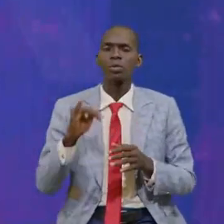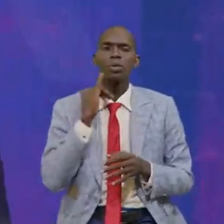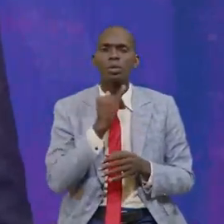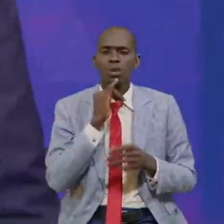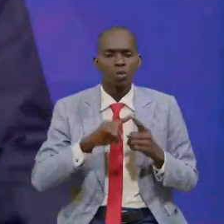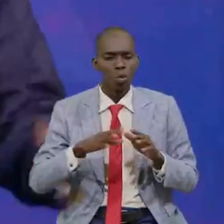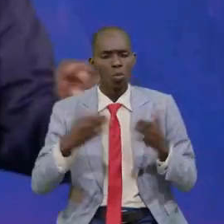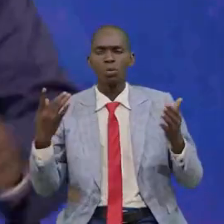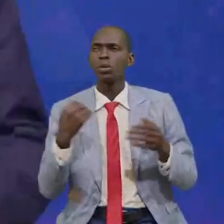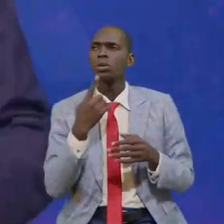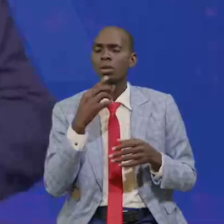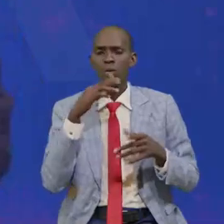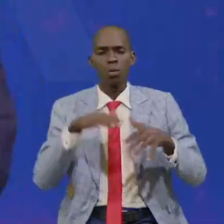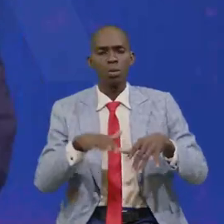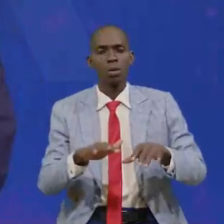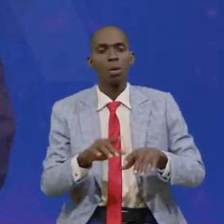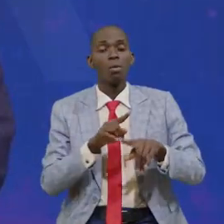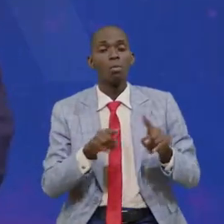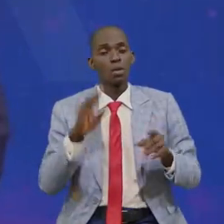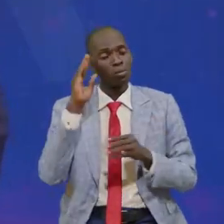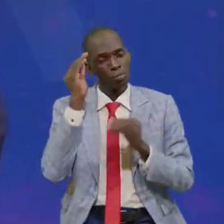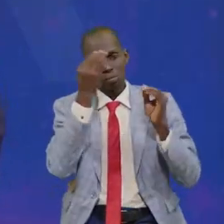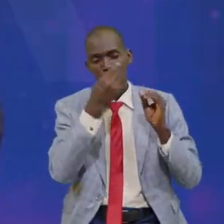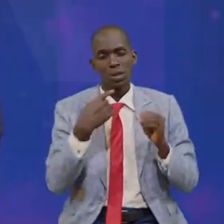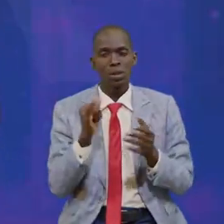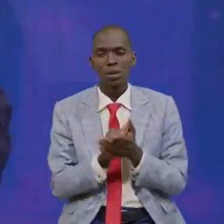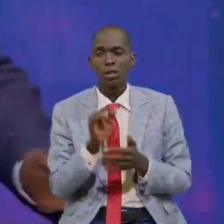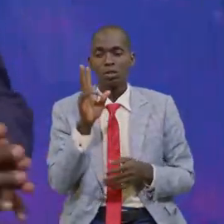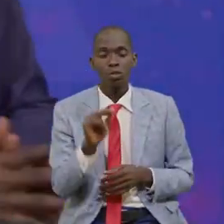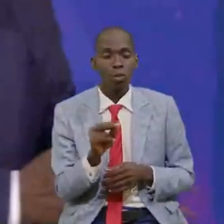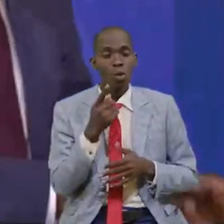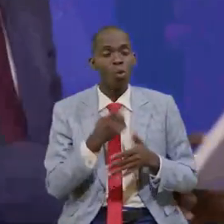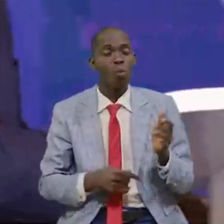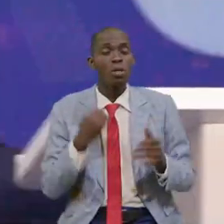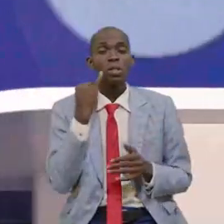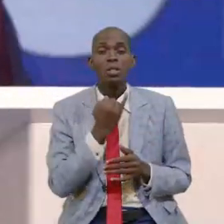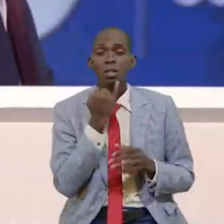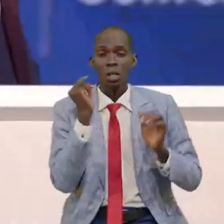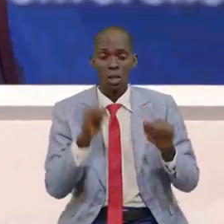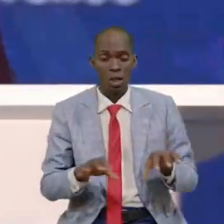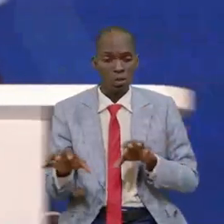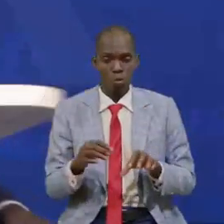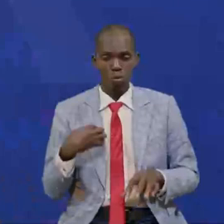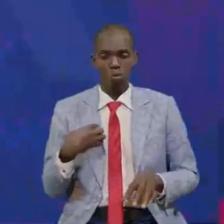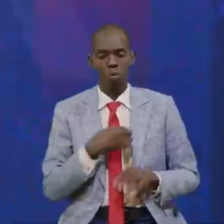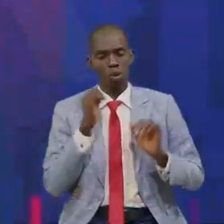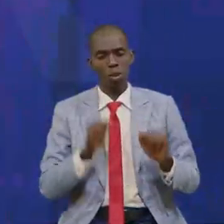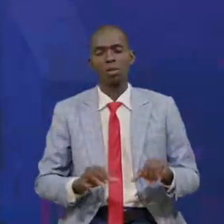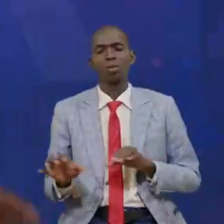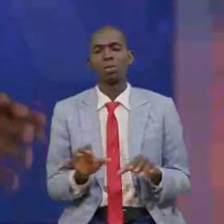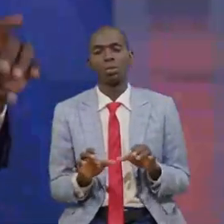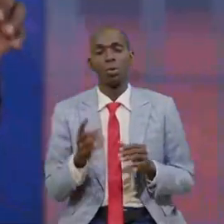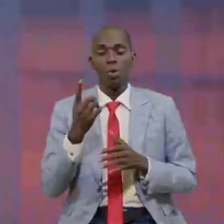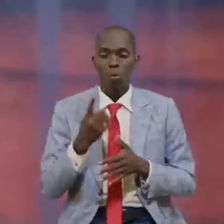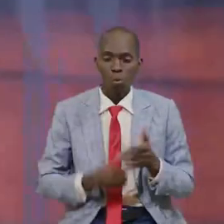dit, ce qu'Israël peut faire, l'Égypte peut faire. Ah, je t'entends. Et là où Israël peut passer, l'Égypte